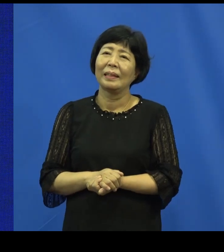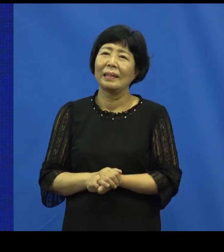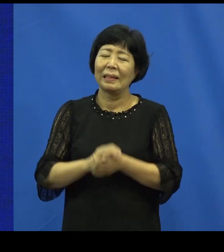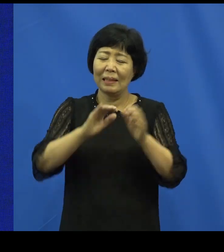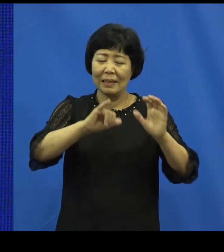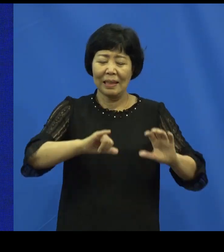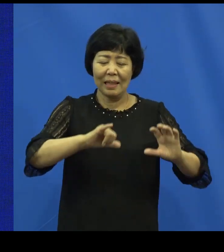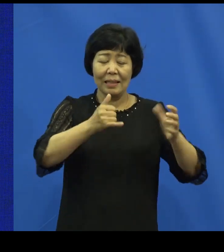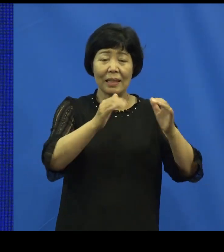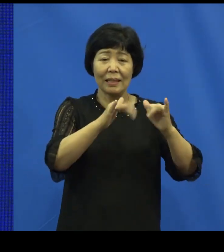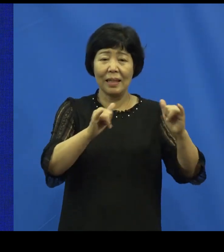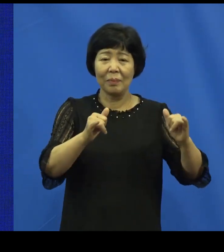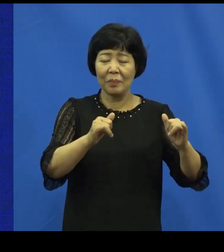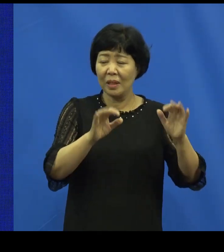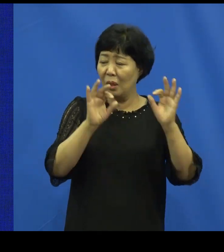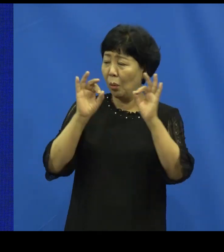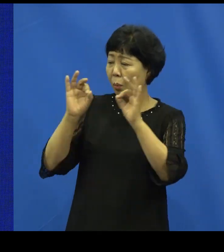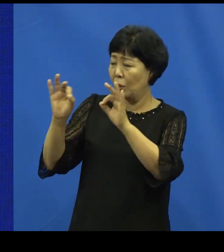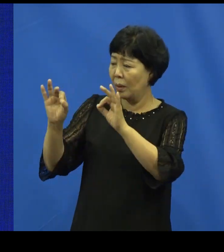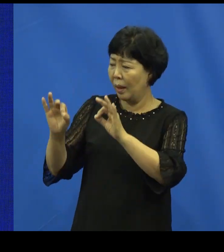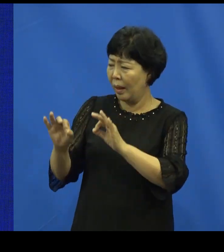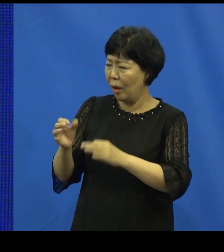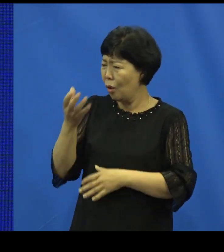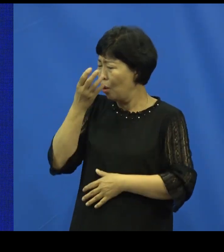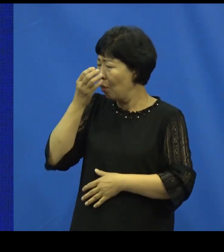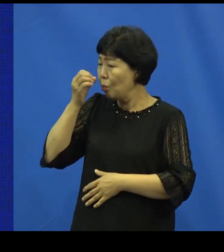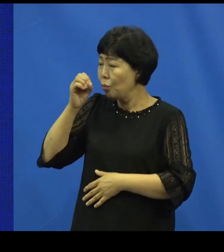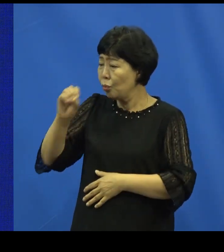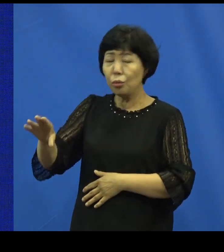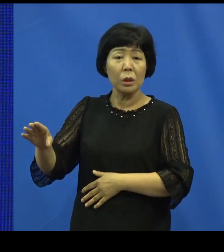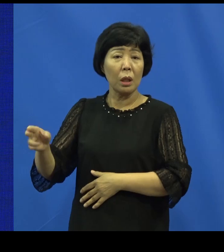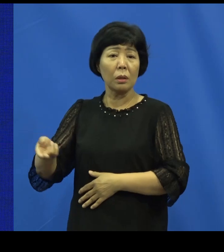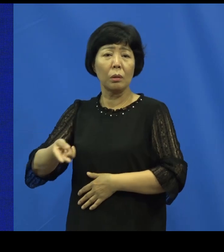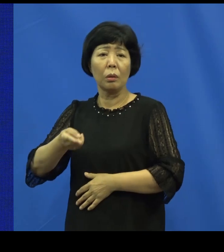세상 사람들이 보기에도 무시할 수 없는 사람들이 되십시오.